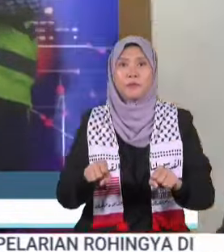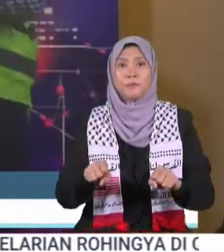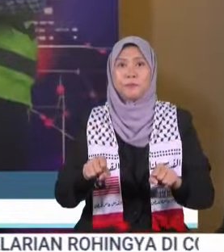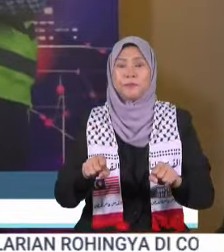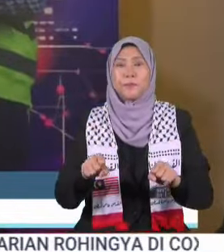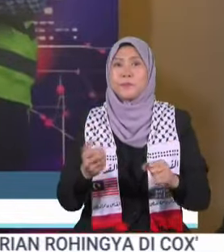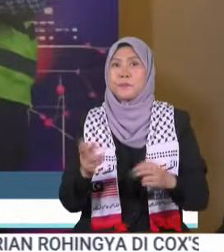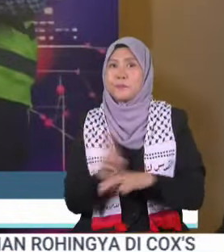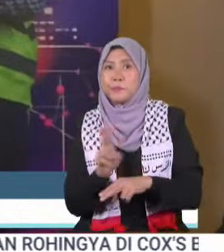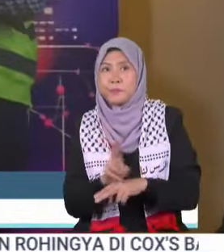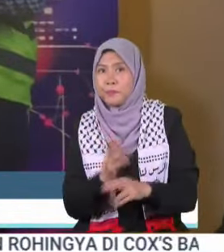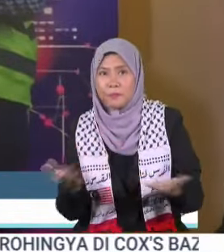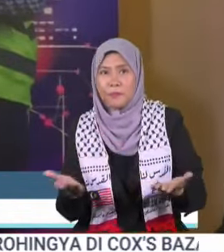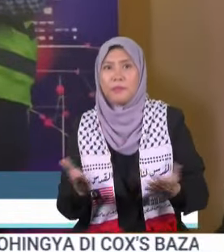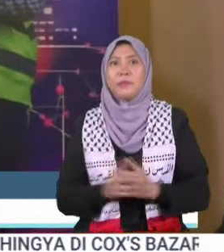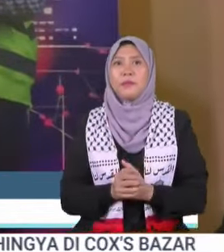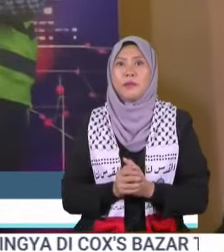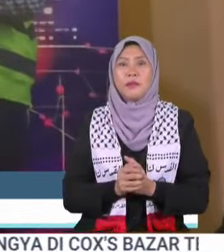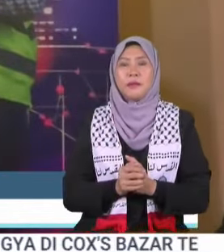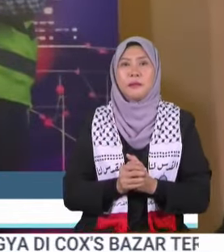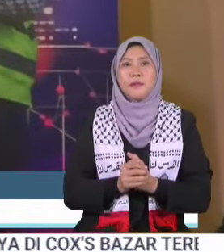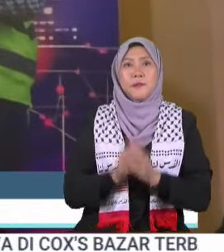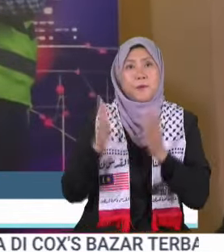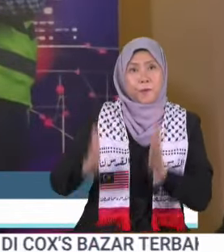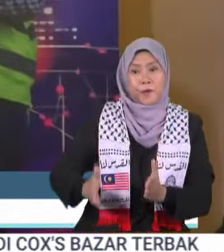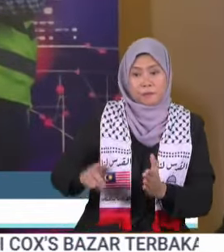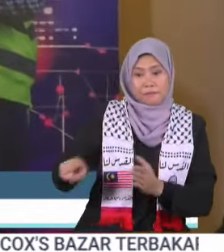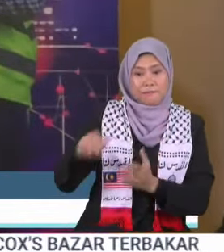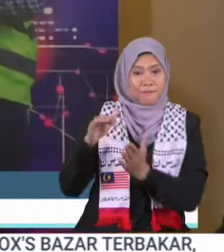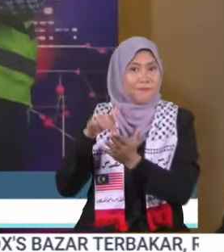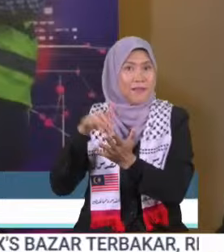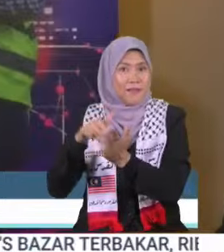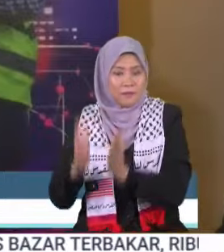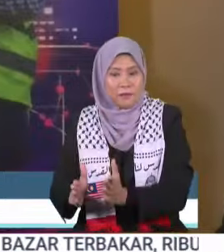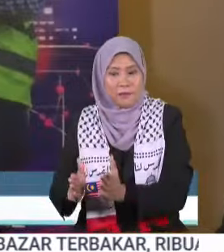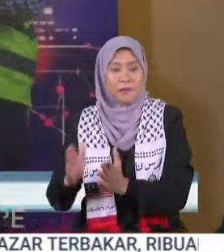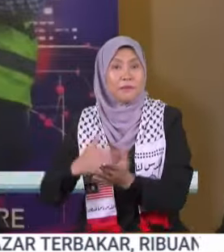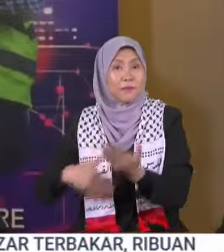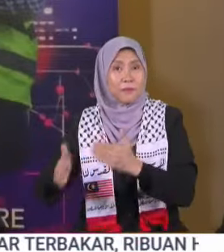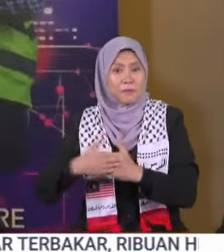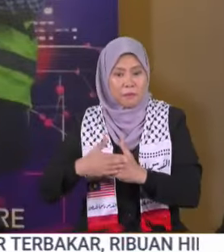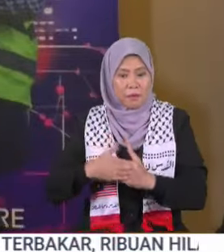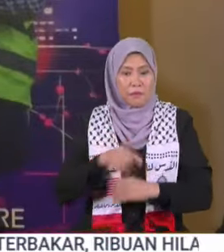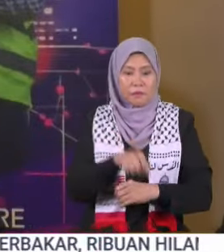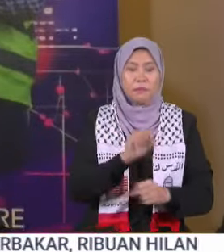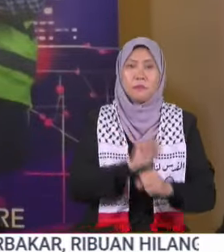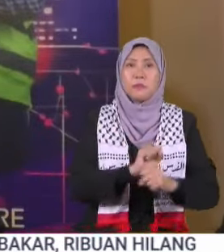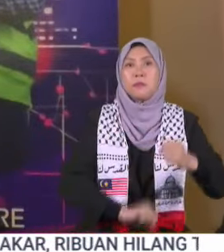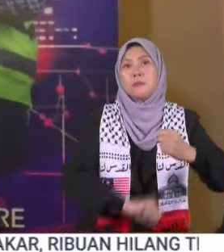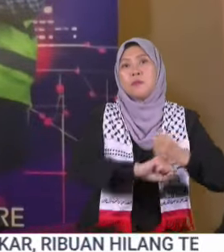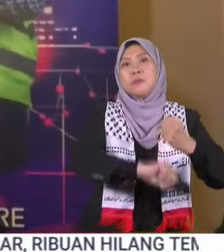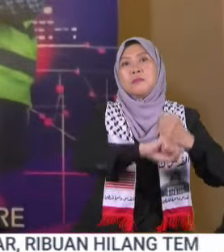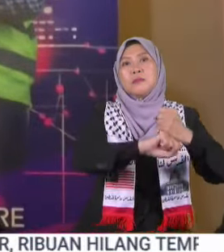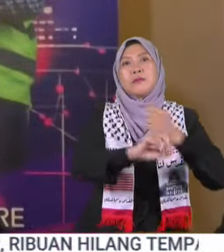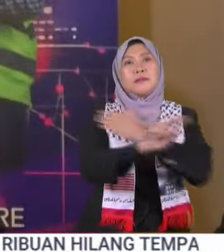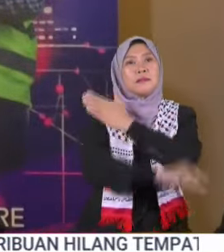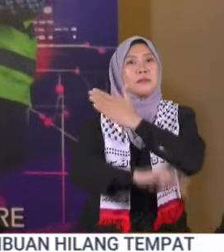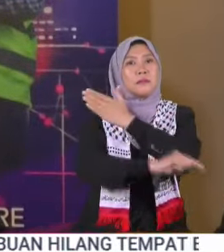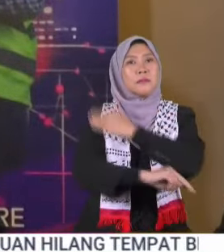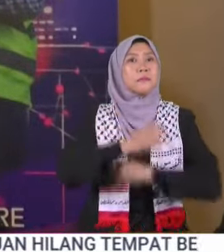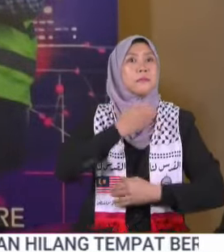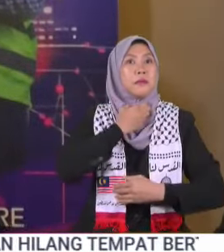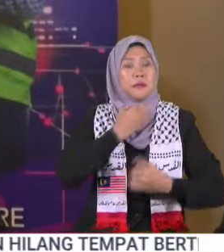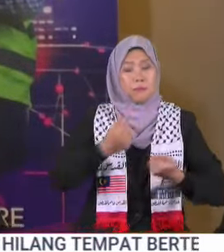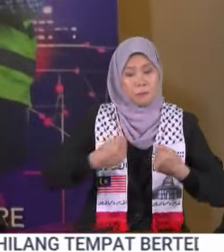alternatif kepada graduan Negeri perak untuk menggalakkan mereka kembali menyumbang kepada Negeri melalui